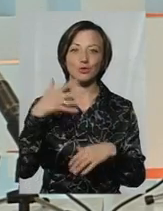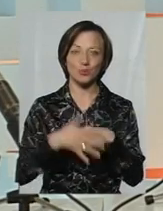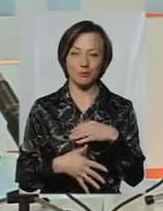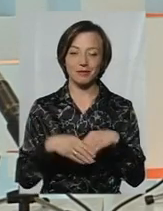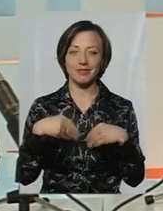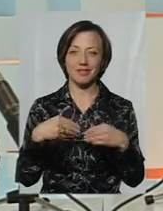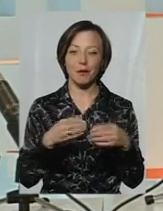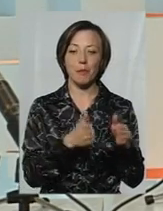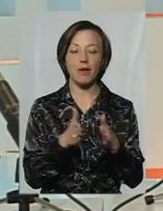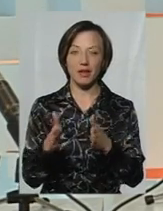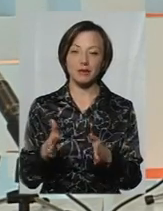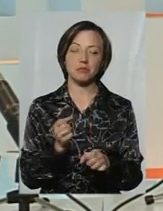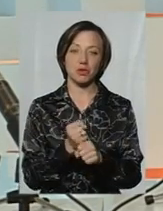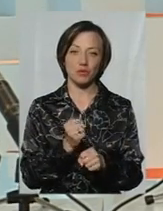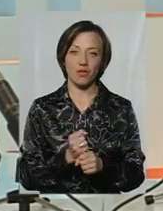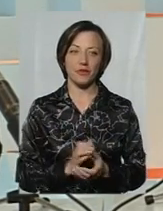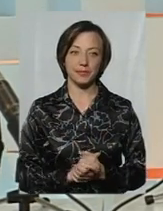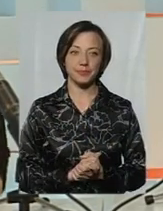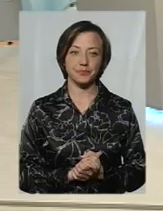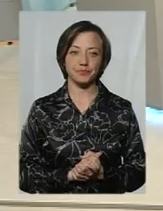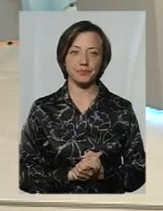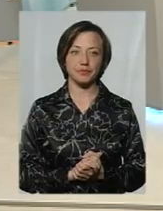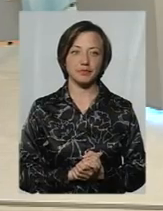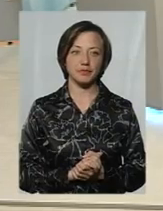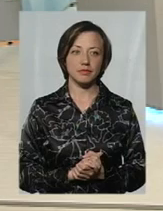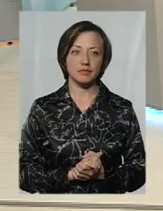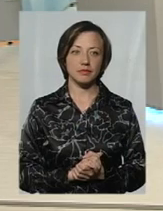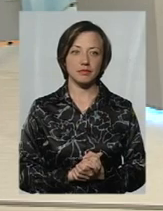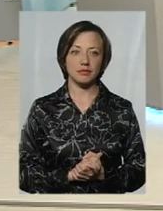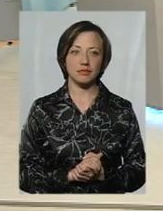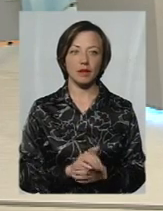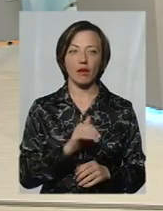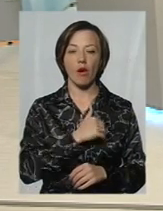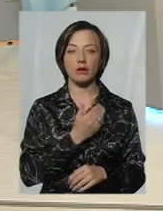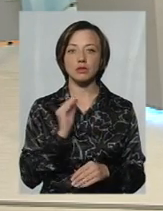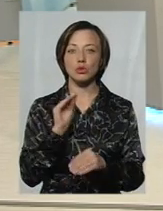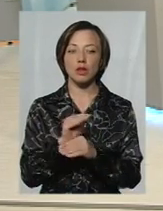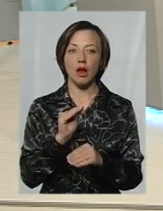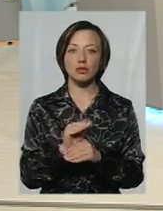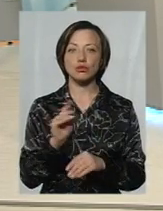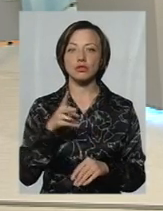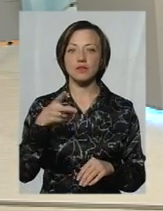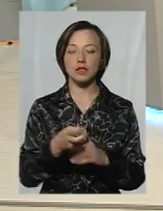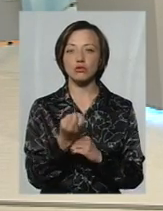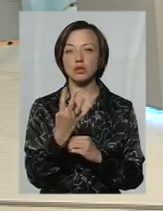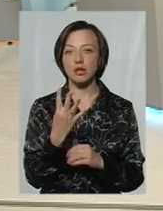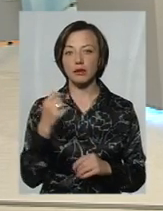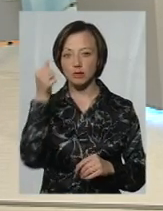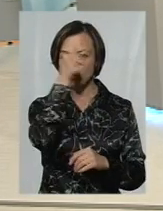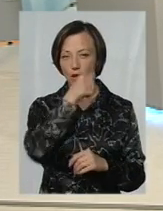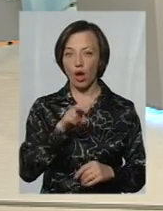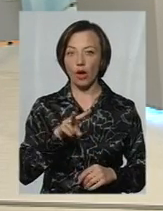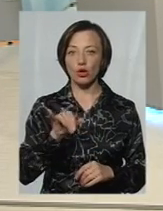Тобто механізм спрацював. Пані Наталю, хотіли б додати? Хотіла б додати, що у 2014 році